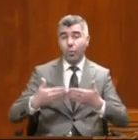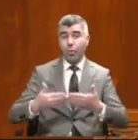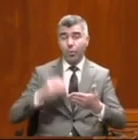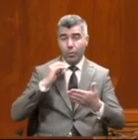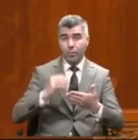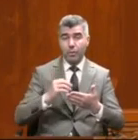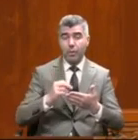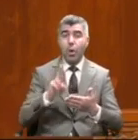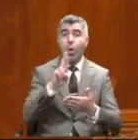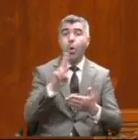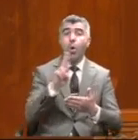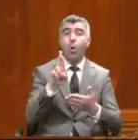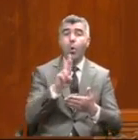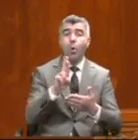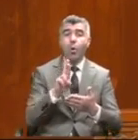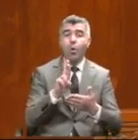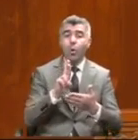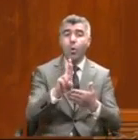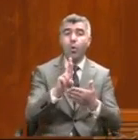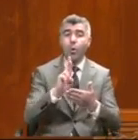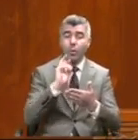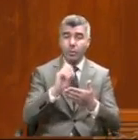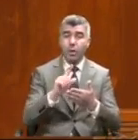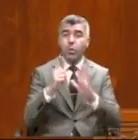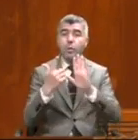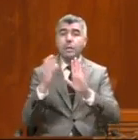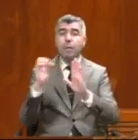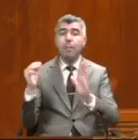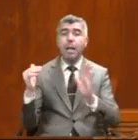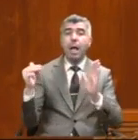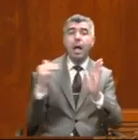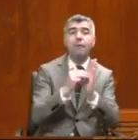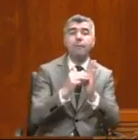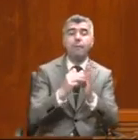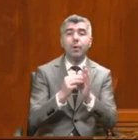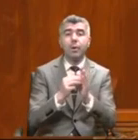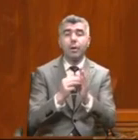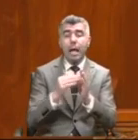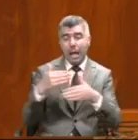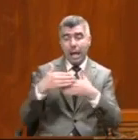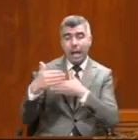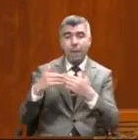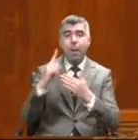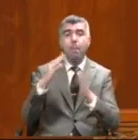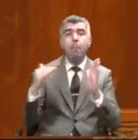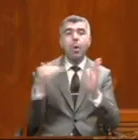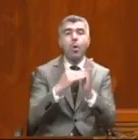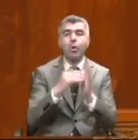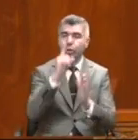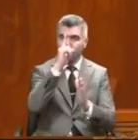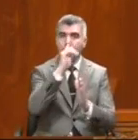اليوميه ديالها 700 الف سياره وغاديين المليون سنين عليه ان شاء الله